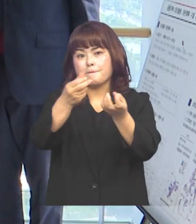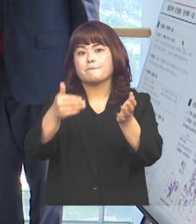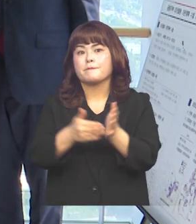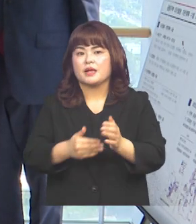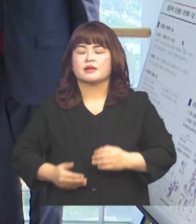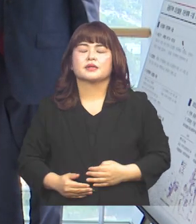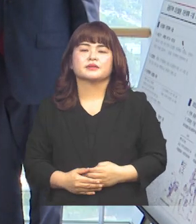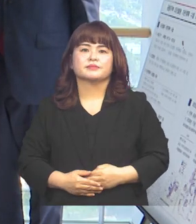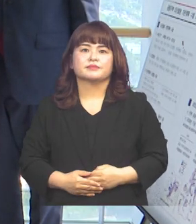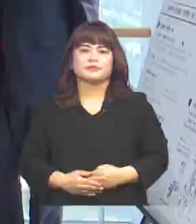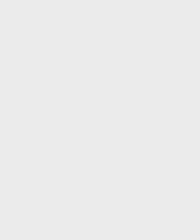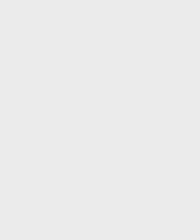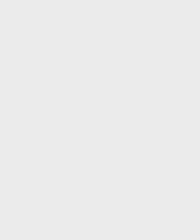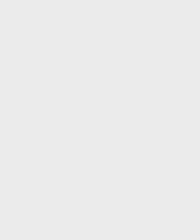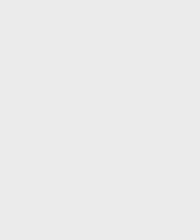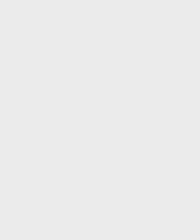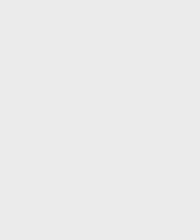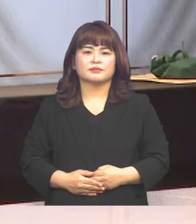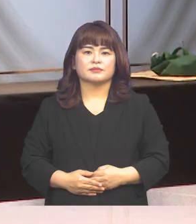보낸 바 있습니다.